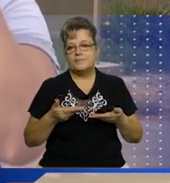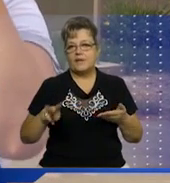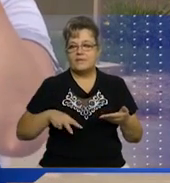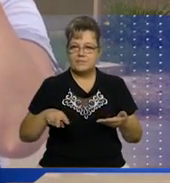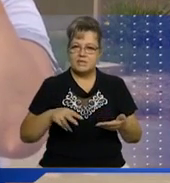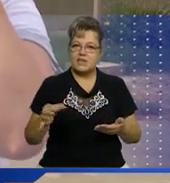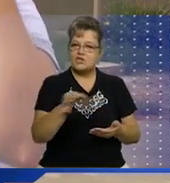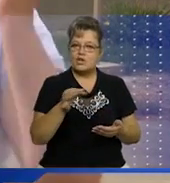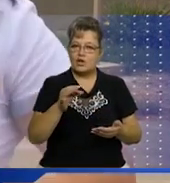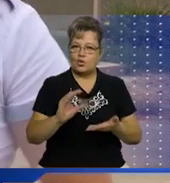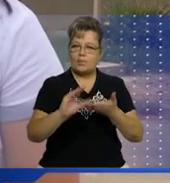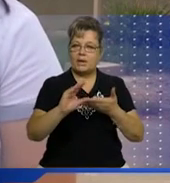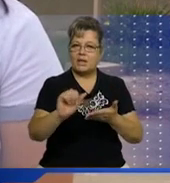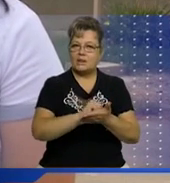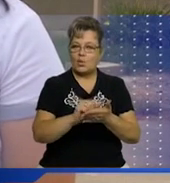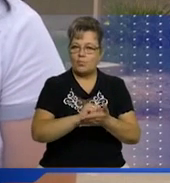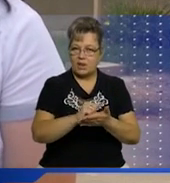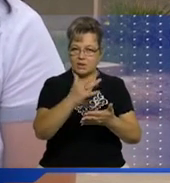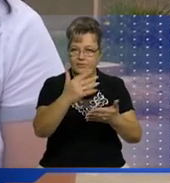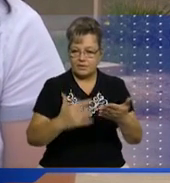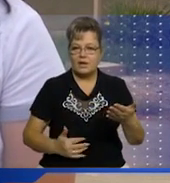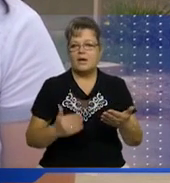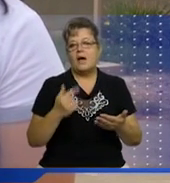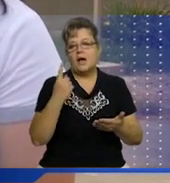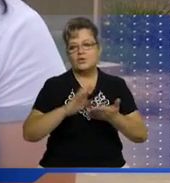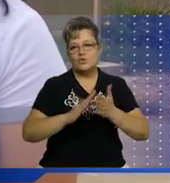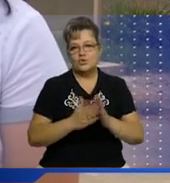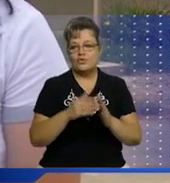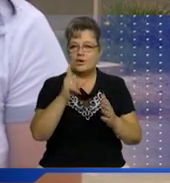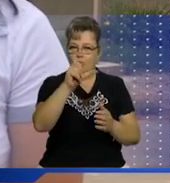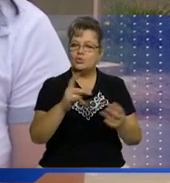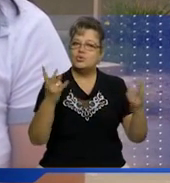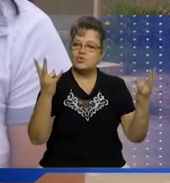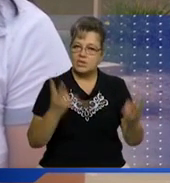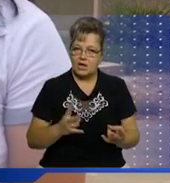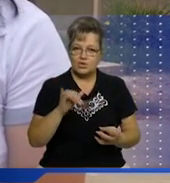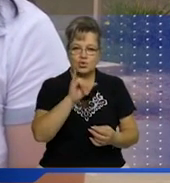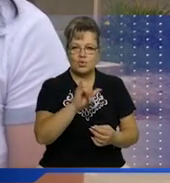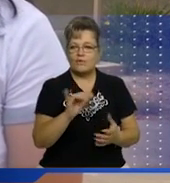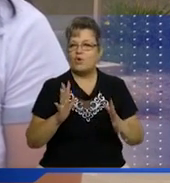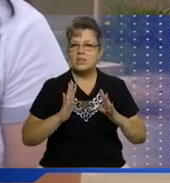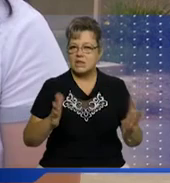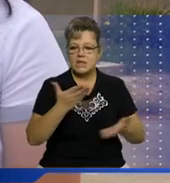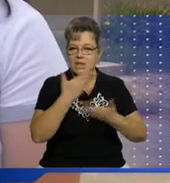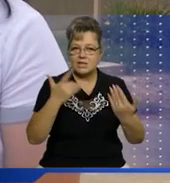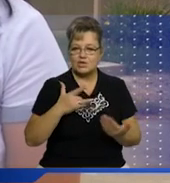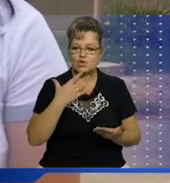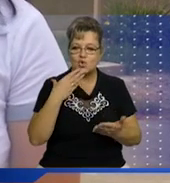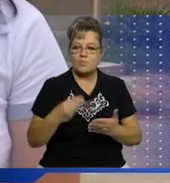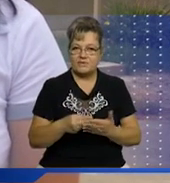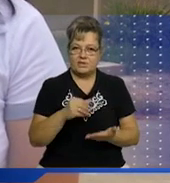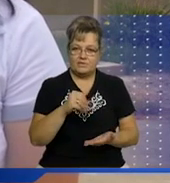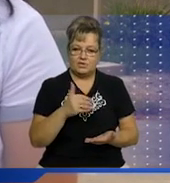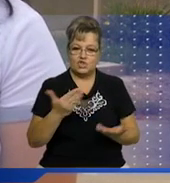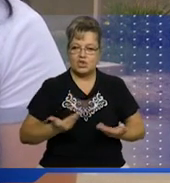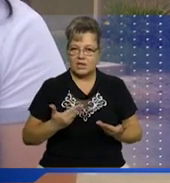предоставляет в администрацию района пакет документов. Одно из условий, что он нуждается, то есть у